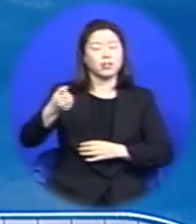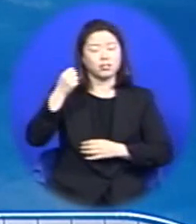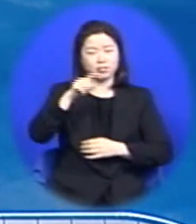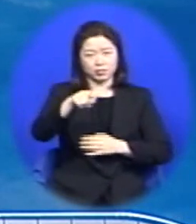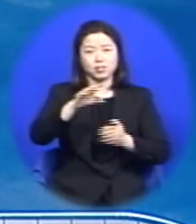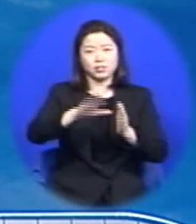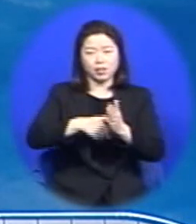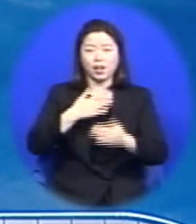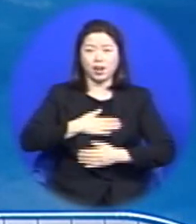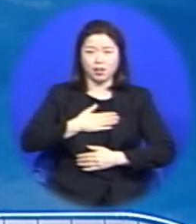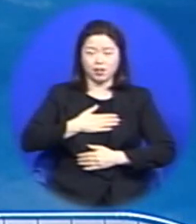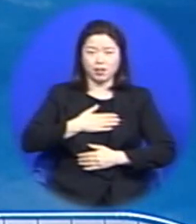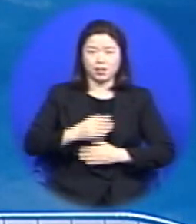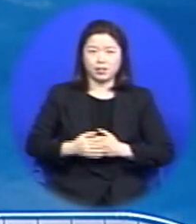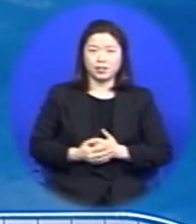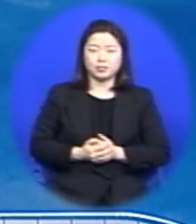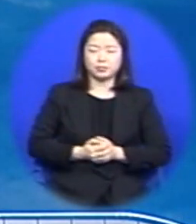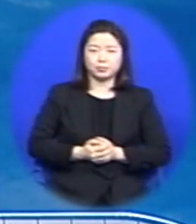사실을 그때 알았어요.